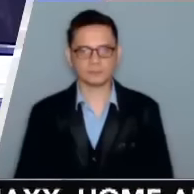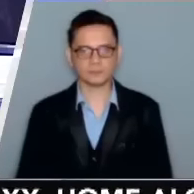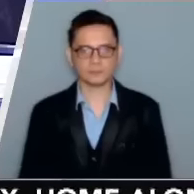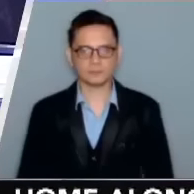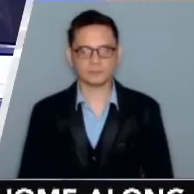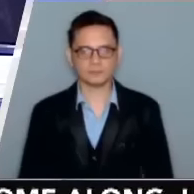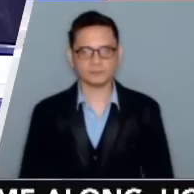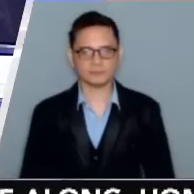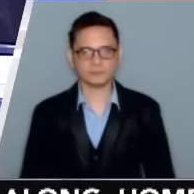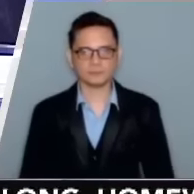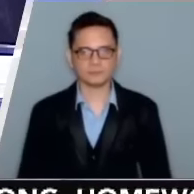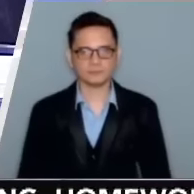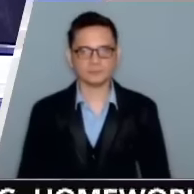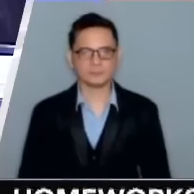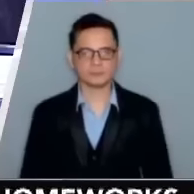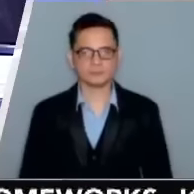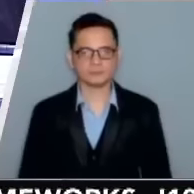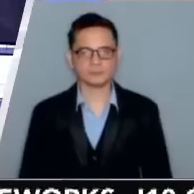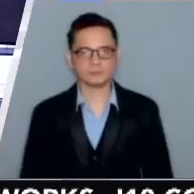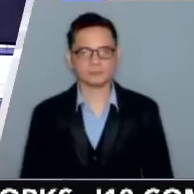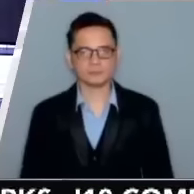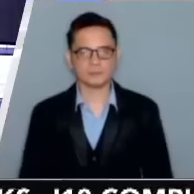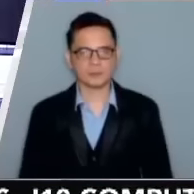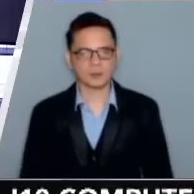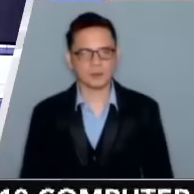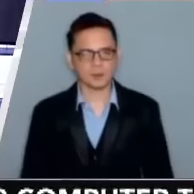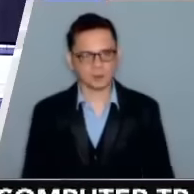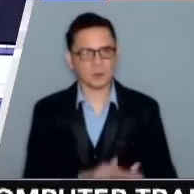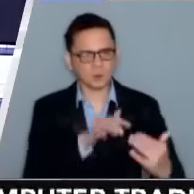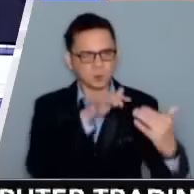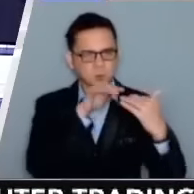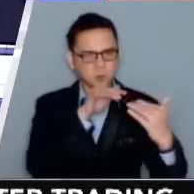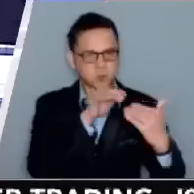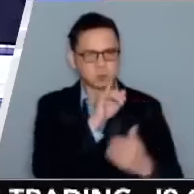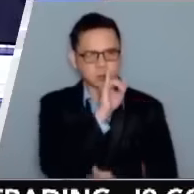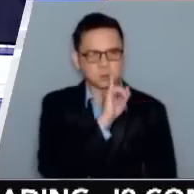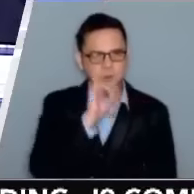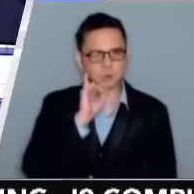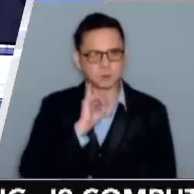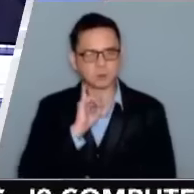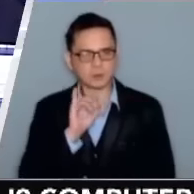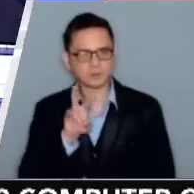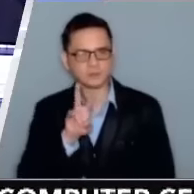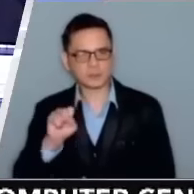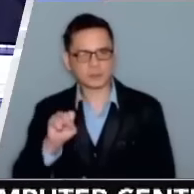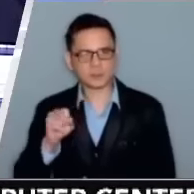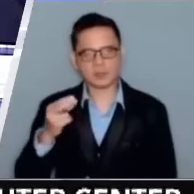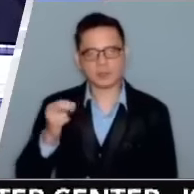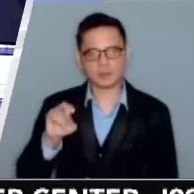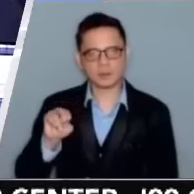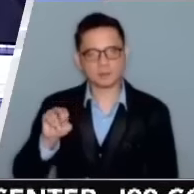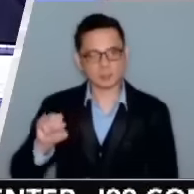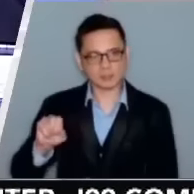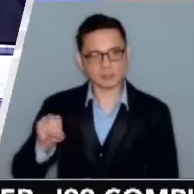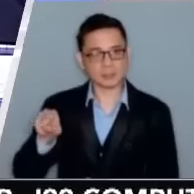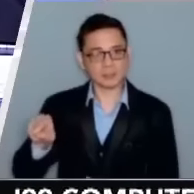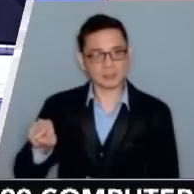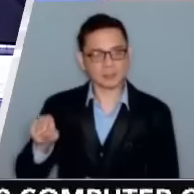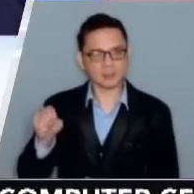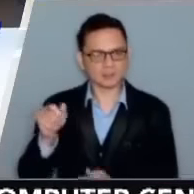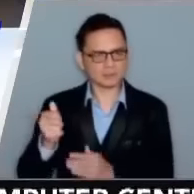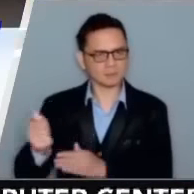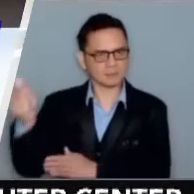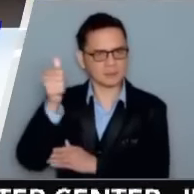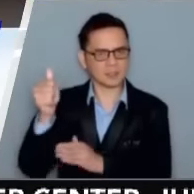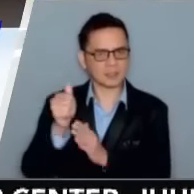Mahigit isang taon matapos sumiklab muli ang giyera ng Israel at Hamas, napatay ng Israel ang leader ng Hamas na si Yahya Sinwar. Kinumpirma